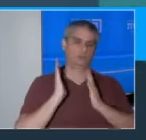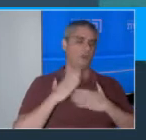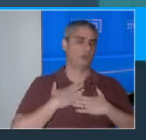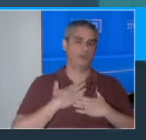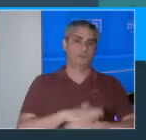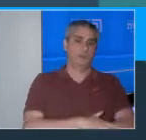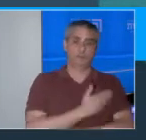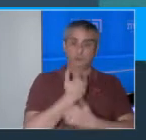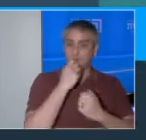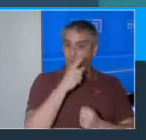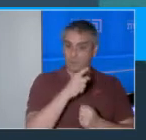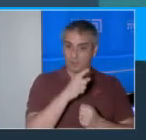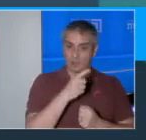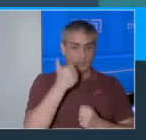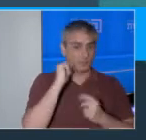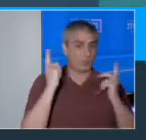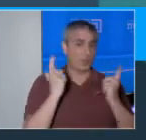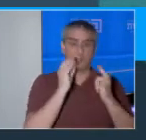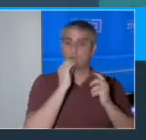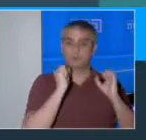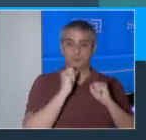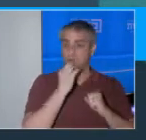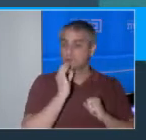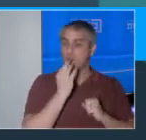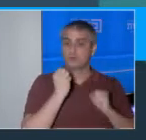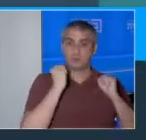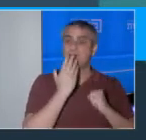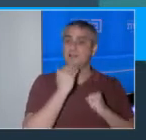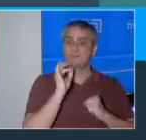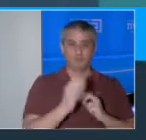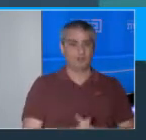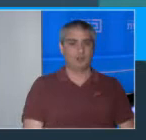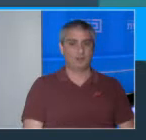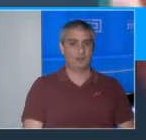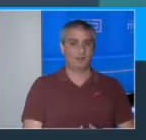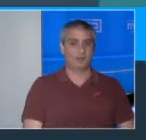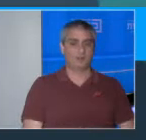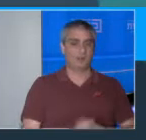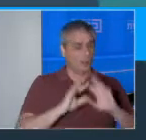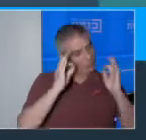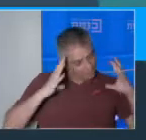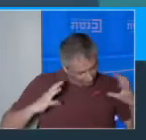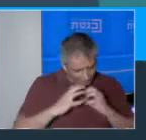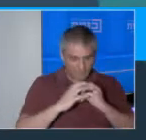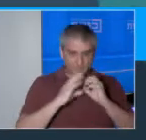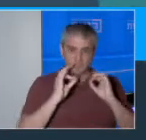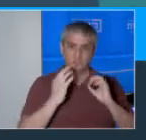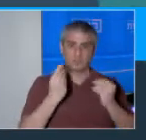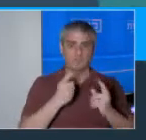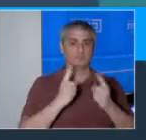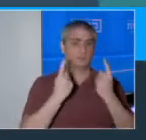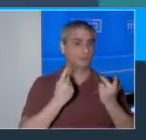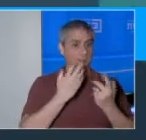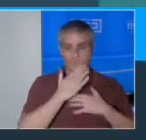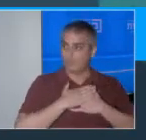מרגש, אני גם אספר לך שאתמול היא חגיגה שנתיים, זה יום ההולדת העברי שלה. מזל טוב. כאילו כל הכוכבים הסתדרו כדי שהדבר הזה